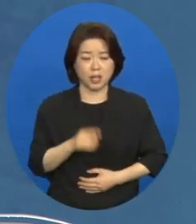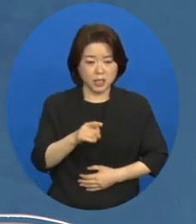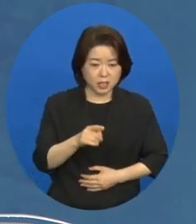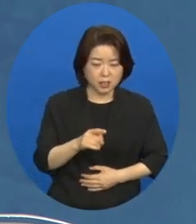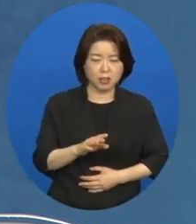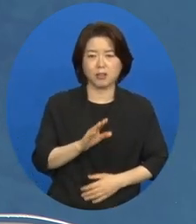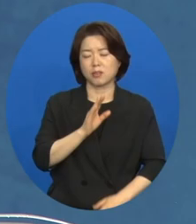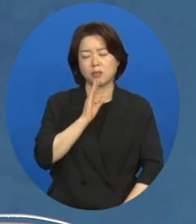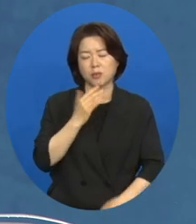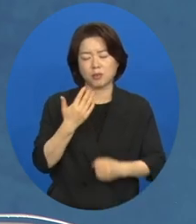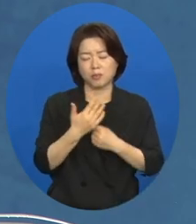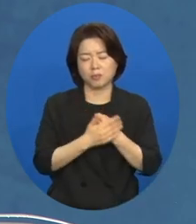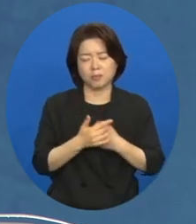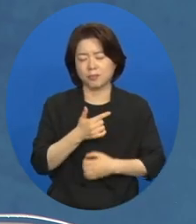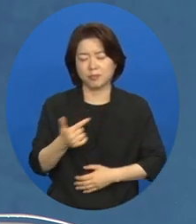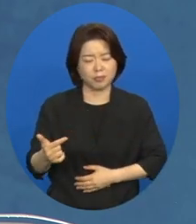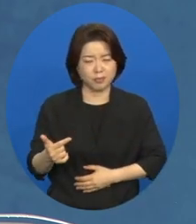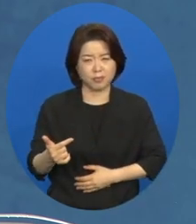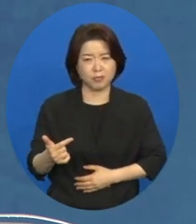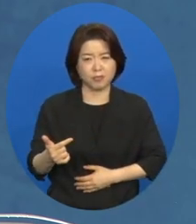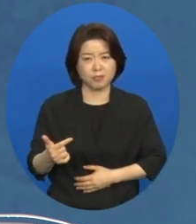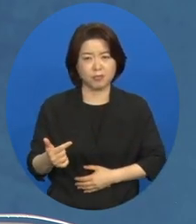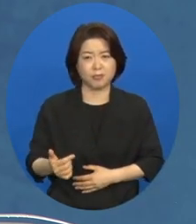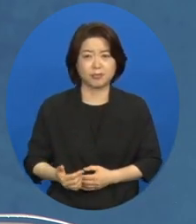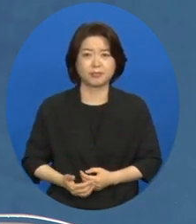너무 은혜가 되더라고요.